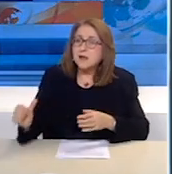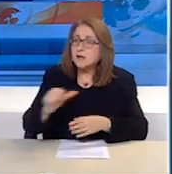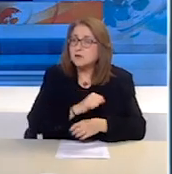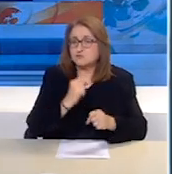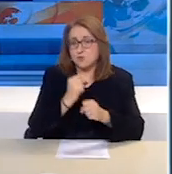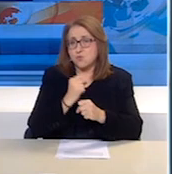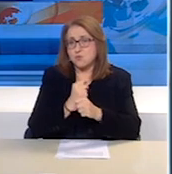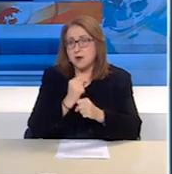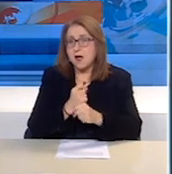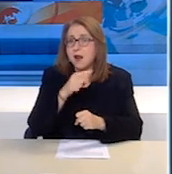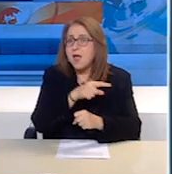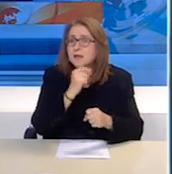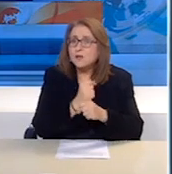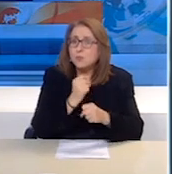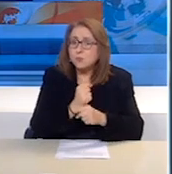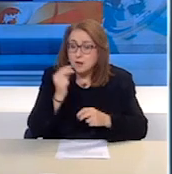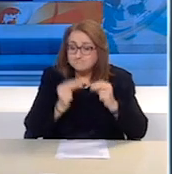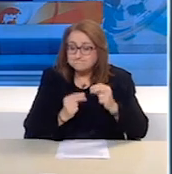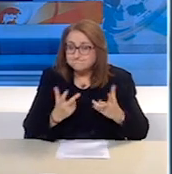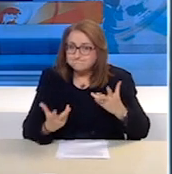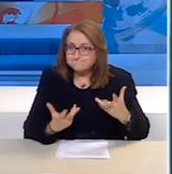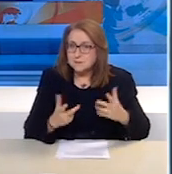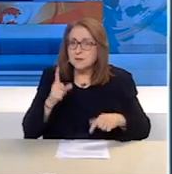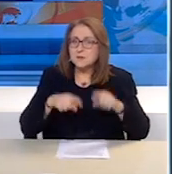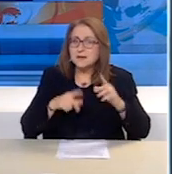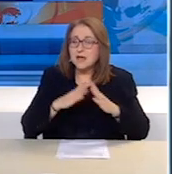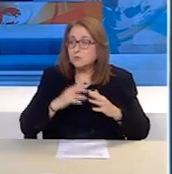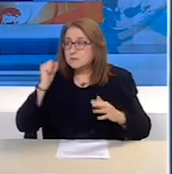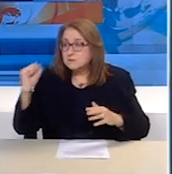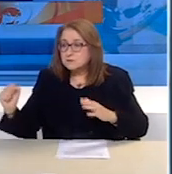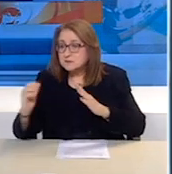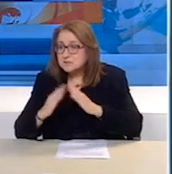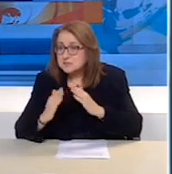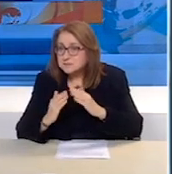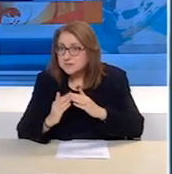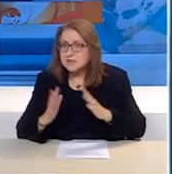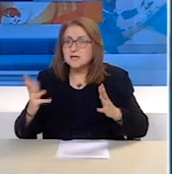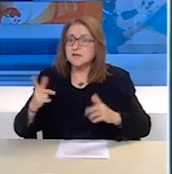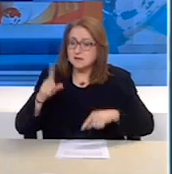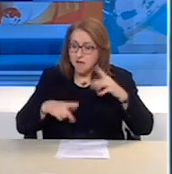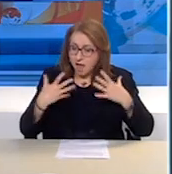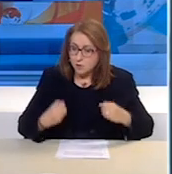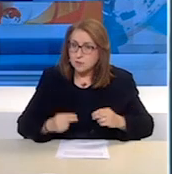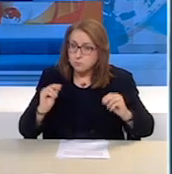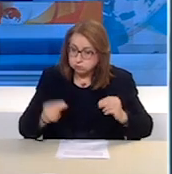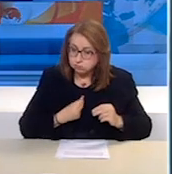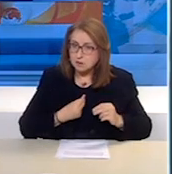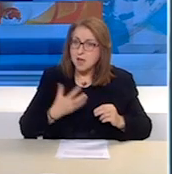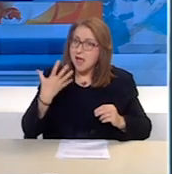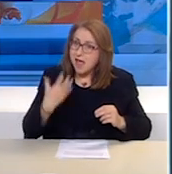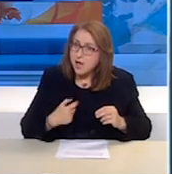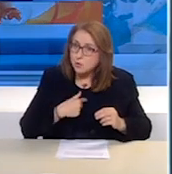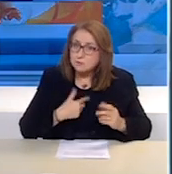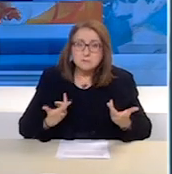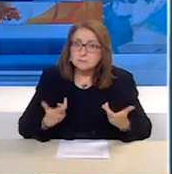οποία είναι ιδιαίτερα ευπαθή και έχουν απομονωθεί στο σπίτι με συμπτώματα ή και με διάγνωση της νόσου, ώστε να εξασφαλίσει ότι δεν θα είναι μεταδοτική σε